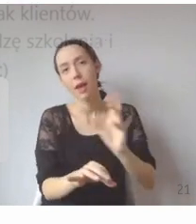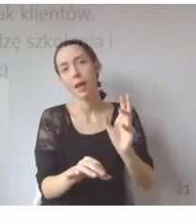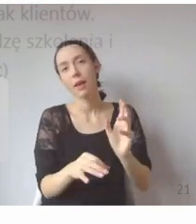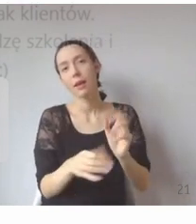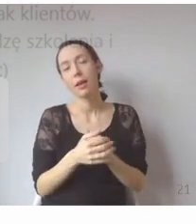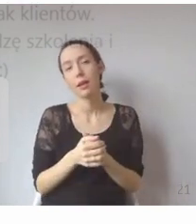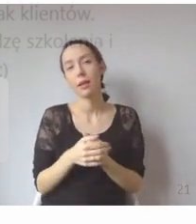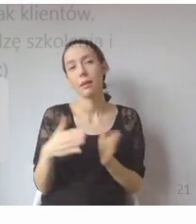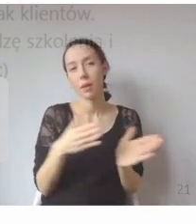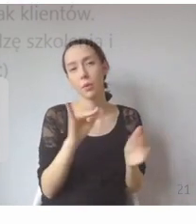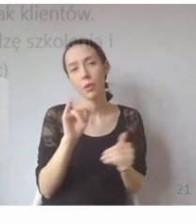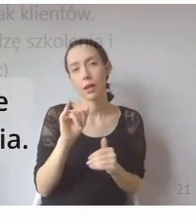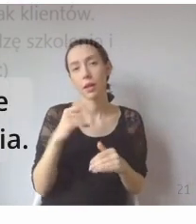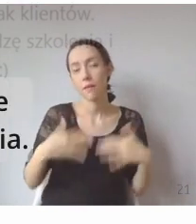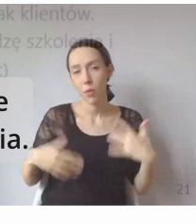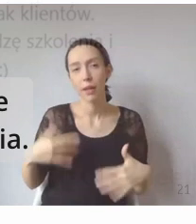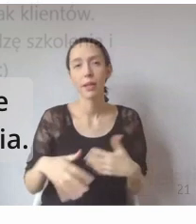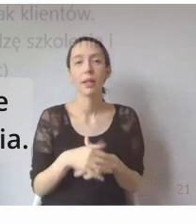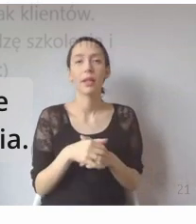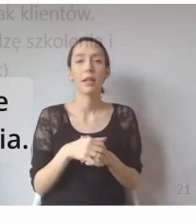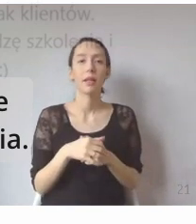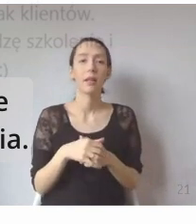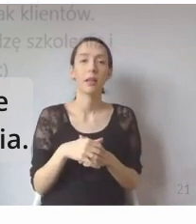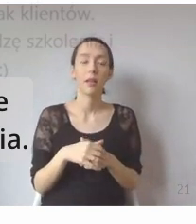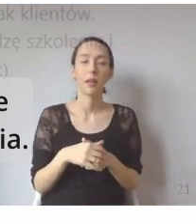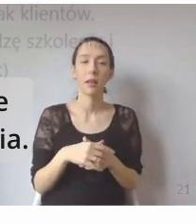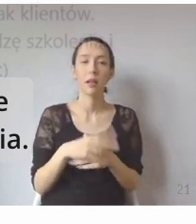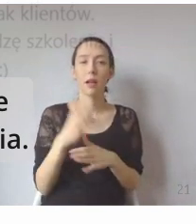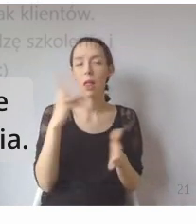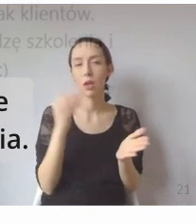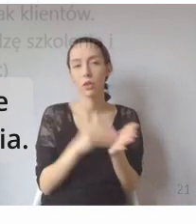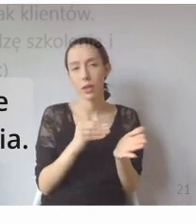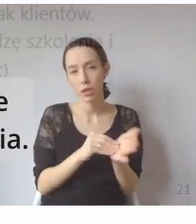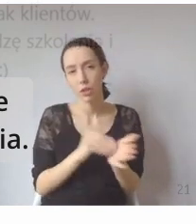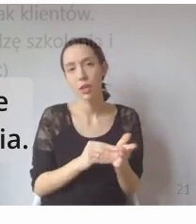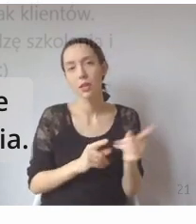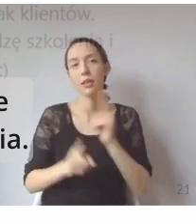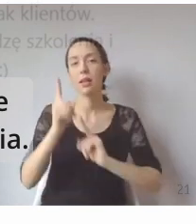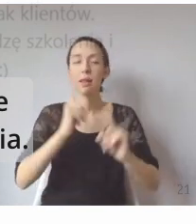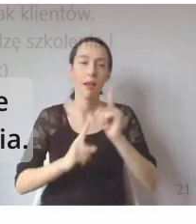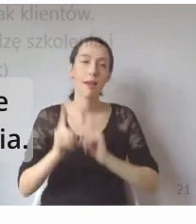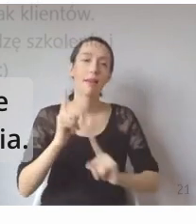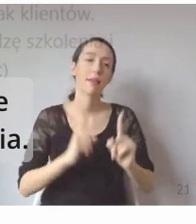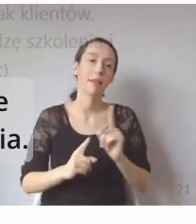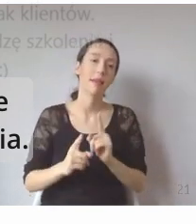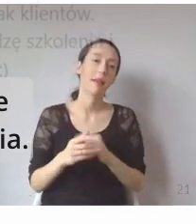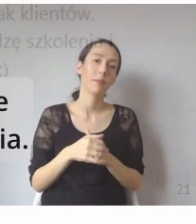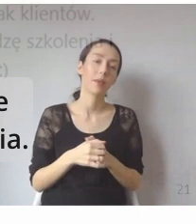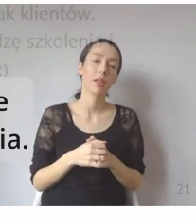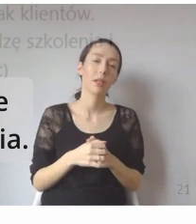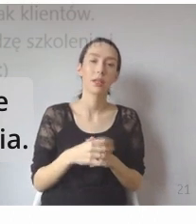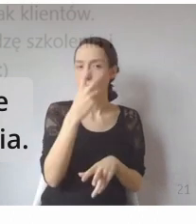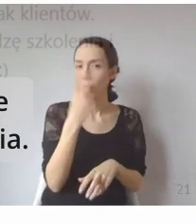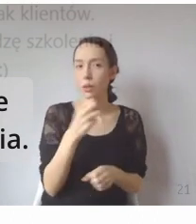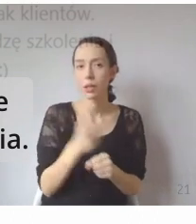informata stosowana, że ma doświadczenie w pracy z klientem biznesowym, że interesuje go praca związana